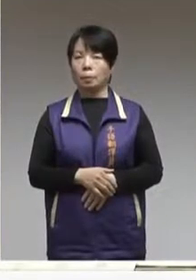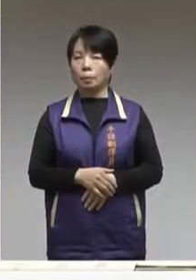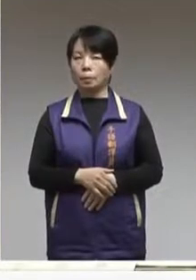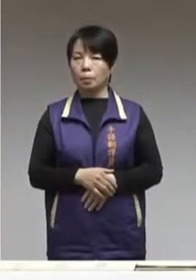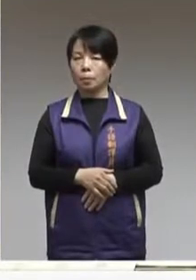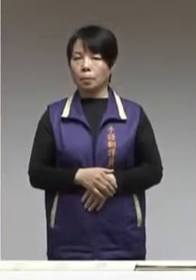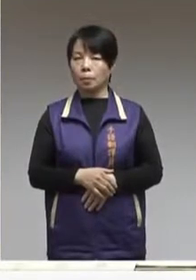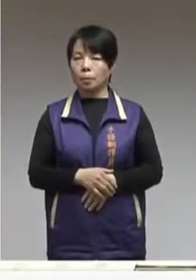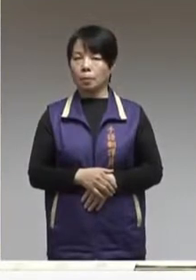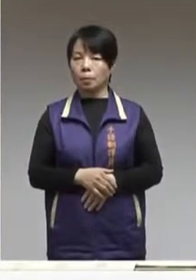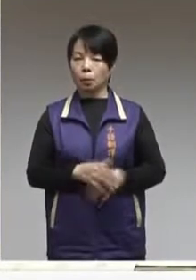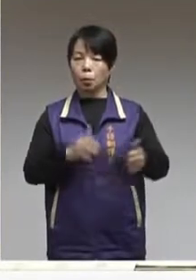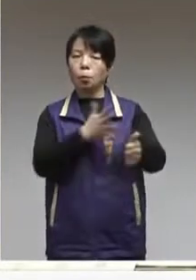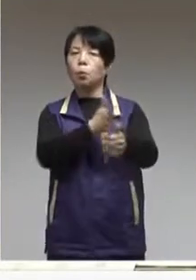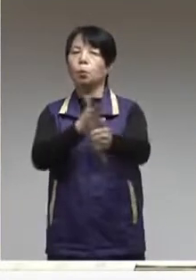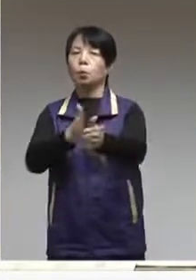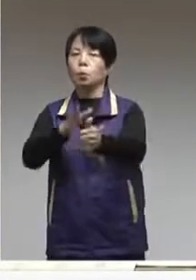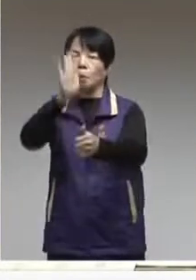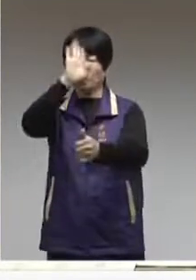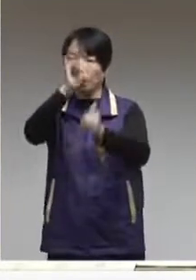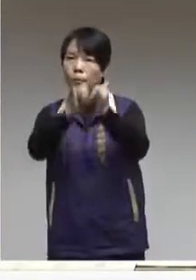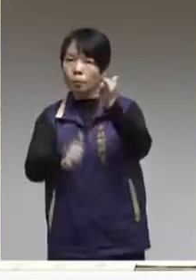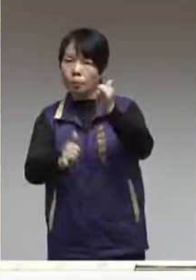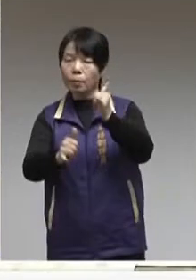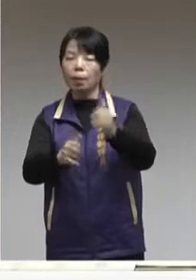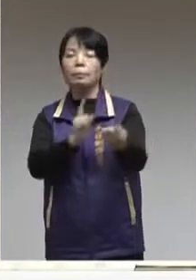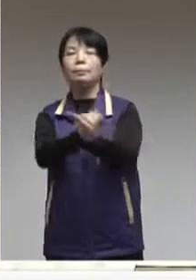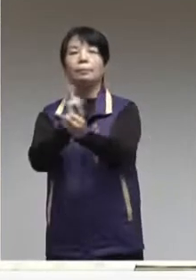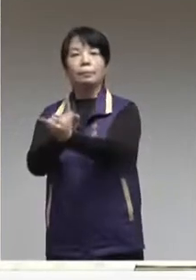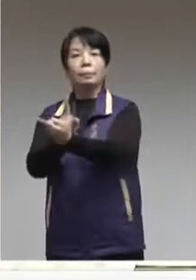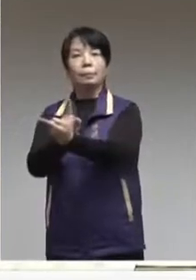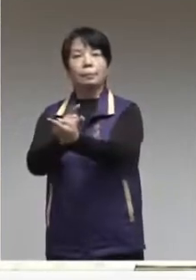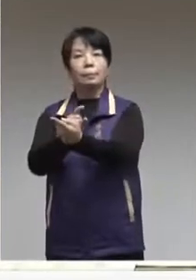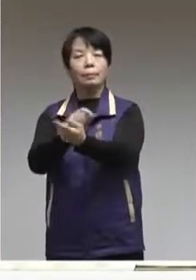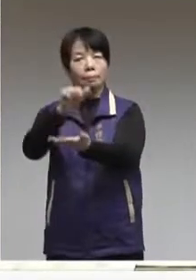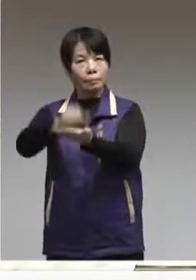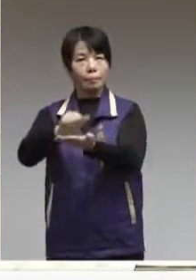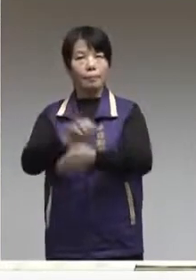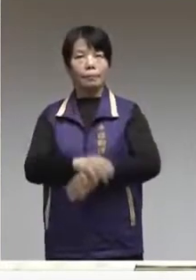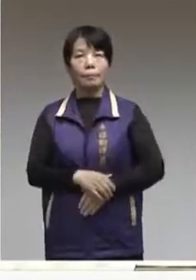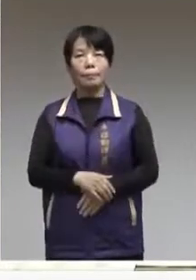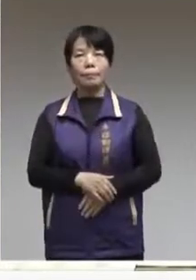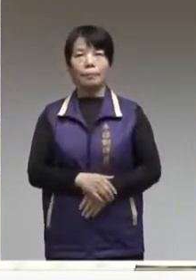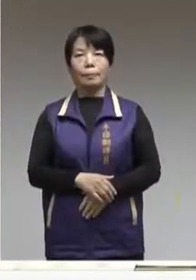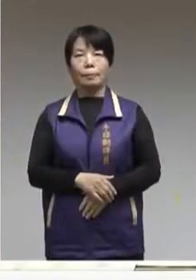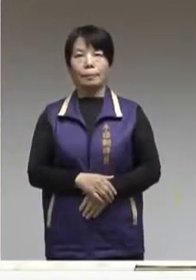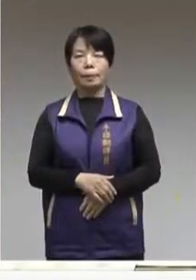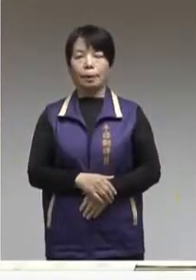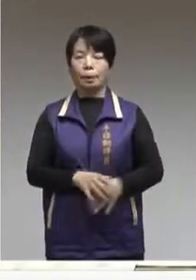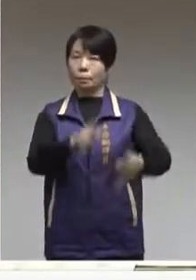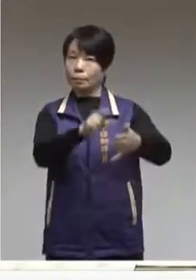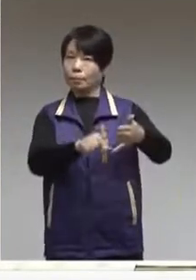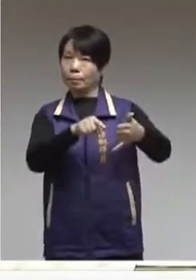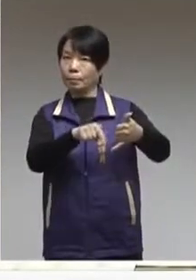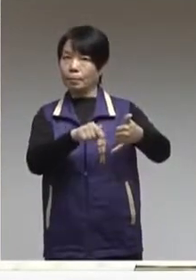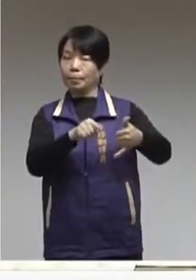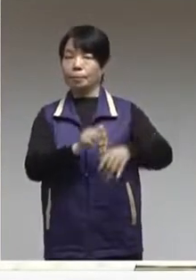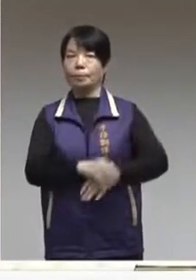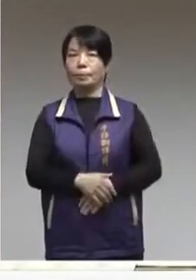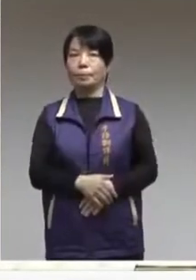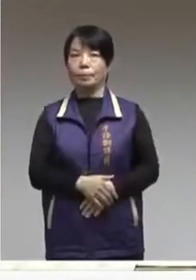这个询问这个病史接触史、哦这个因为这个个案它可